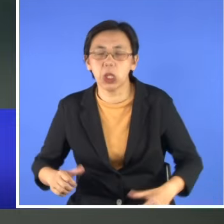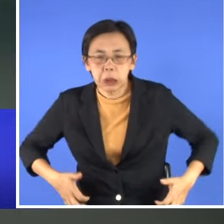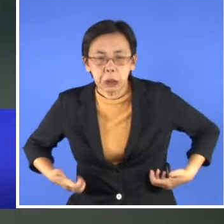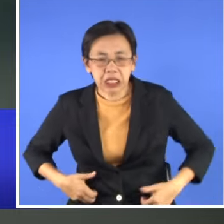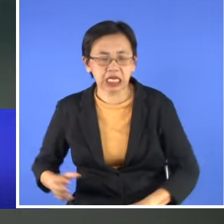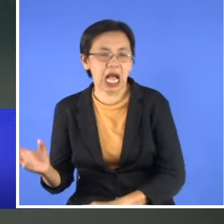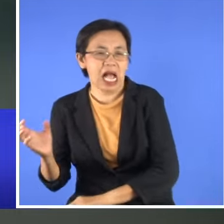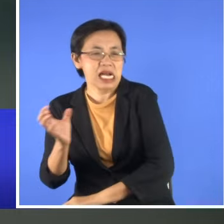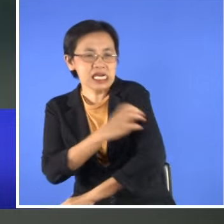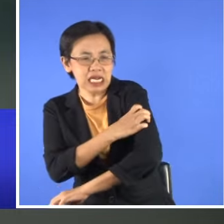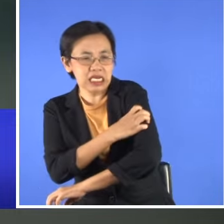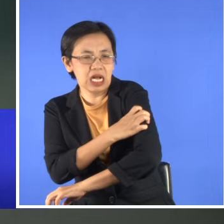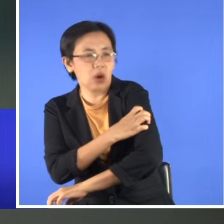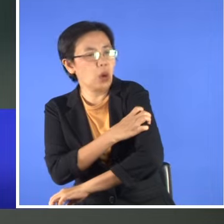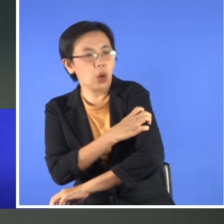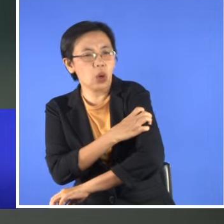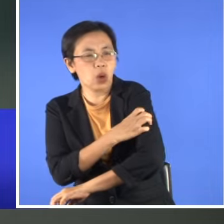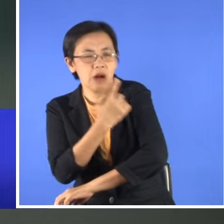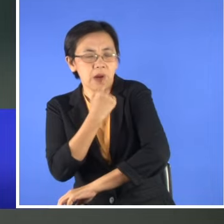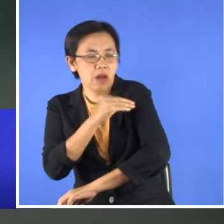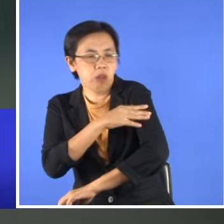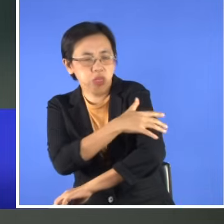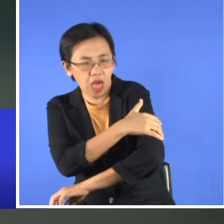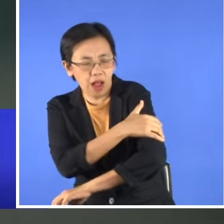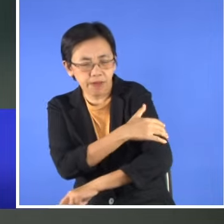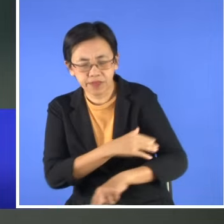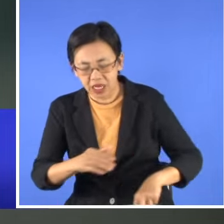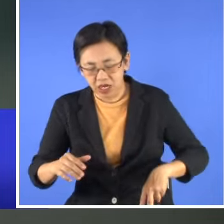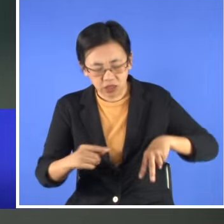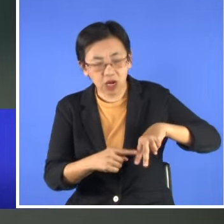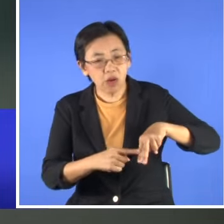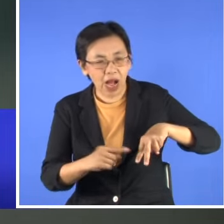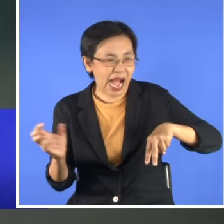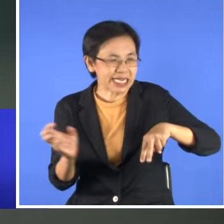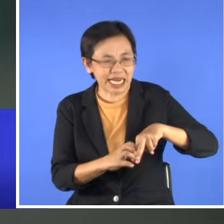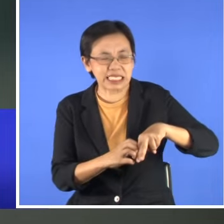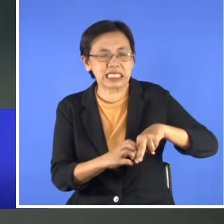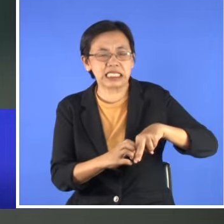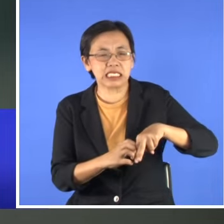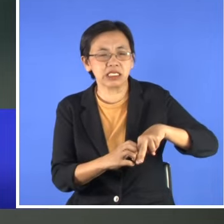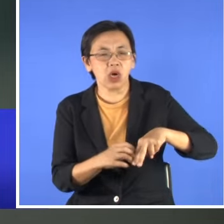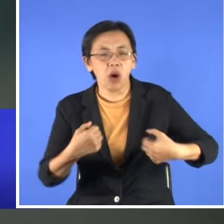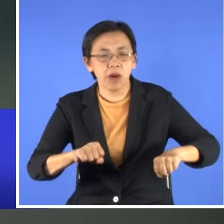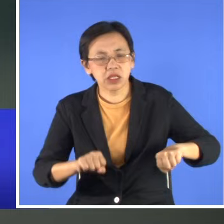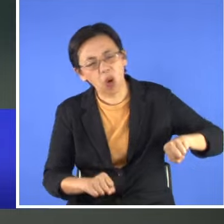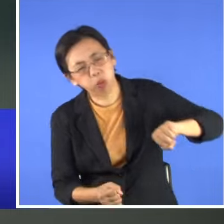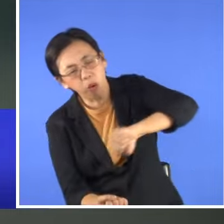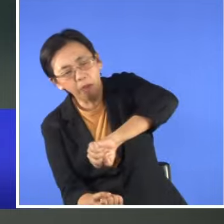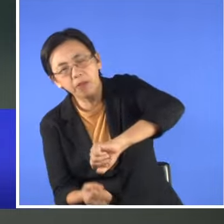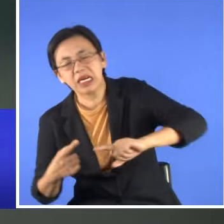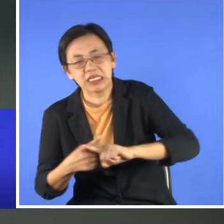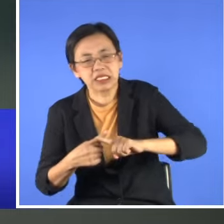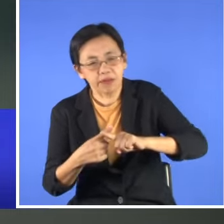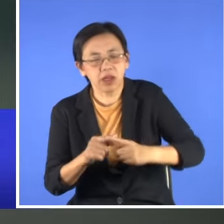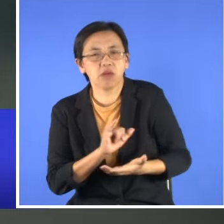ซ้ายนี่จมเขี้ยวเลยนี่แลก็ที่หัวเข่าขวาเนี่ยลิงไม่ก็กัดอีกทำให้รถนี่ล้มและเขาก็บาดเจ็บแล้วก็ถูกนำ